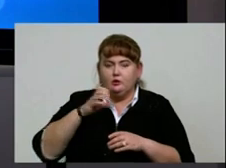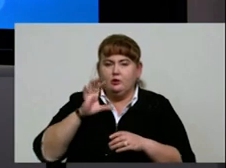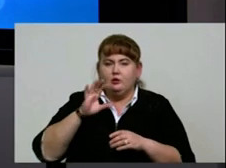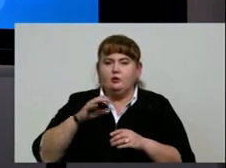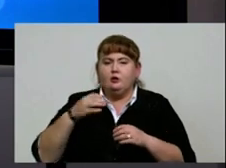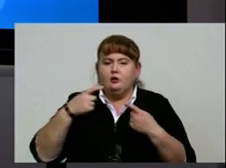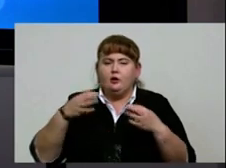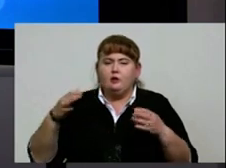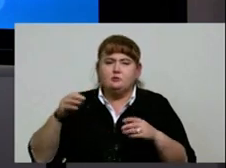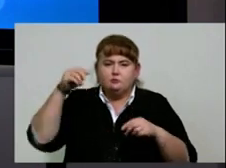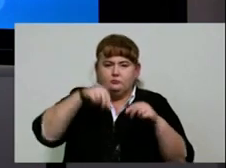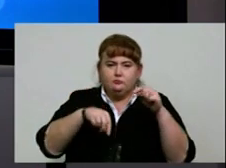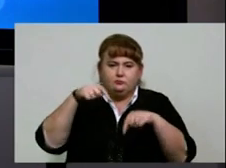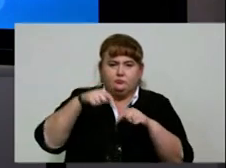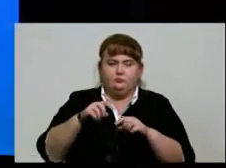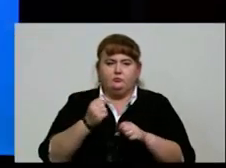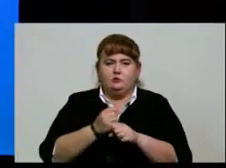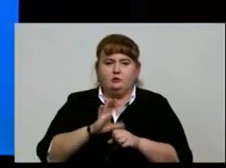внутрь каких-либо предметов?